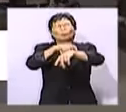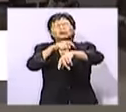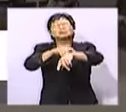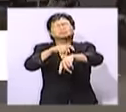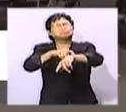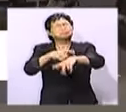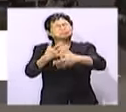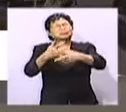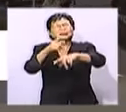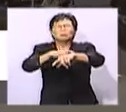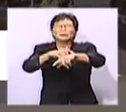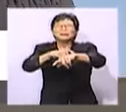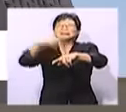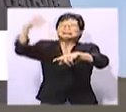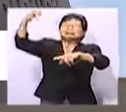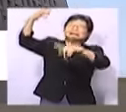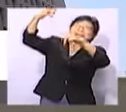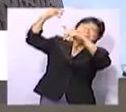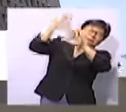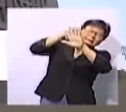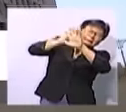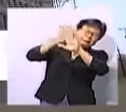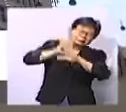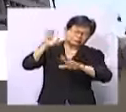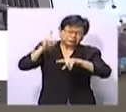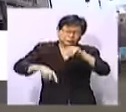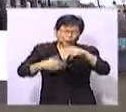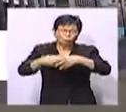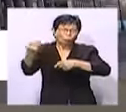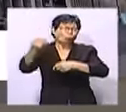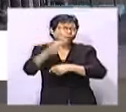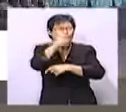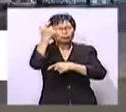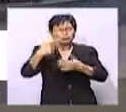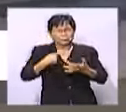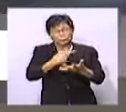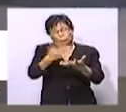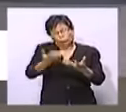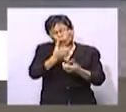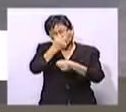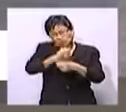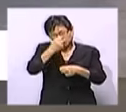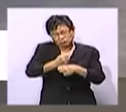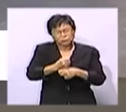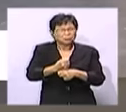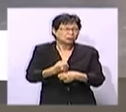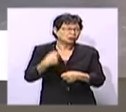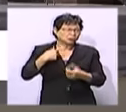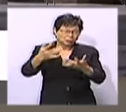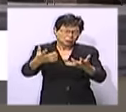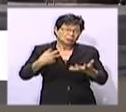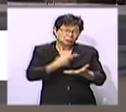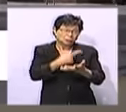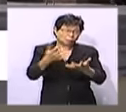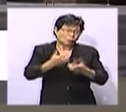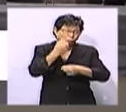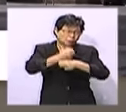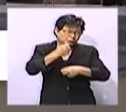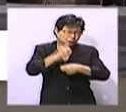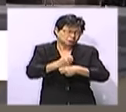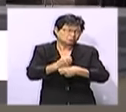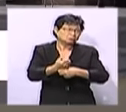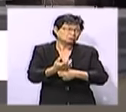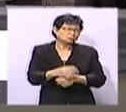yang agak terik. Sebab kita pun nak bertugas, nak menyantuni Duyufur Rahman kan.